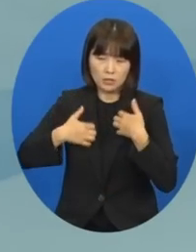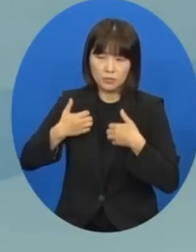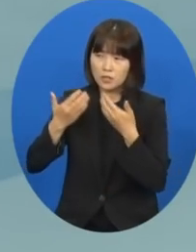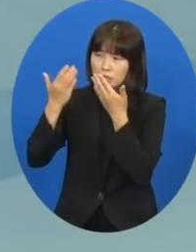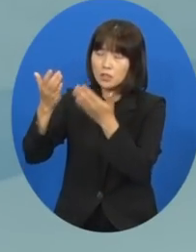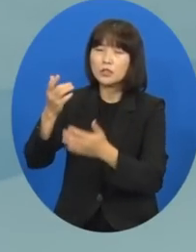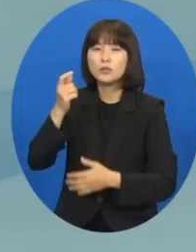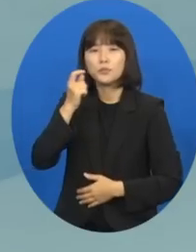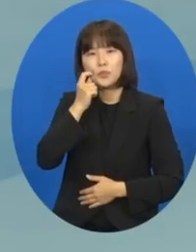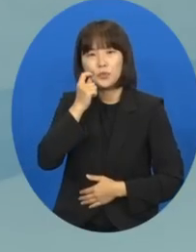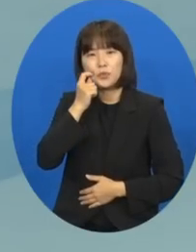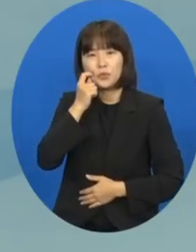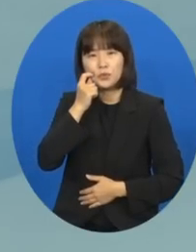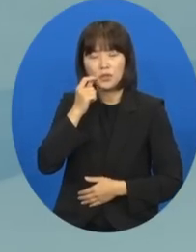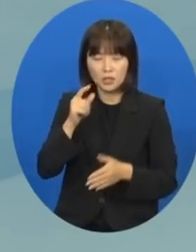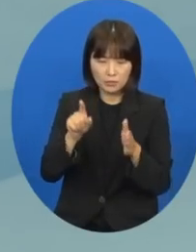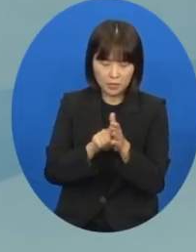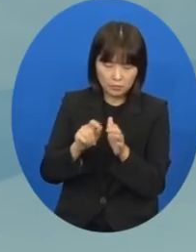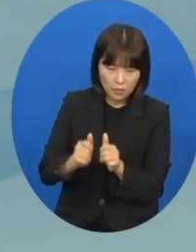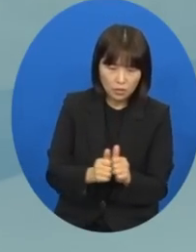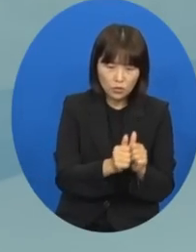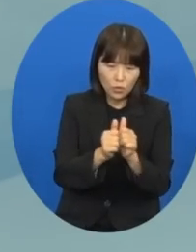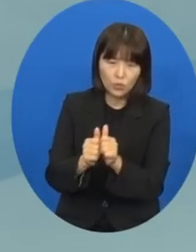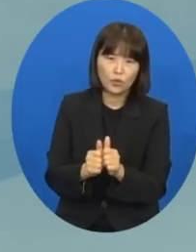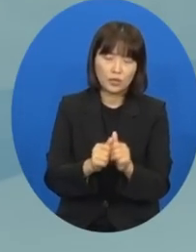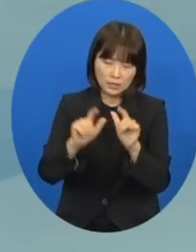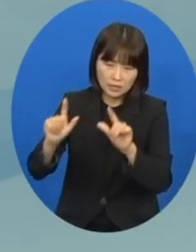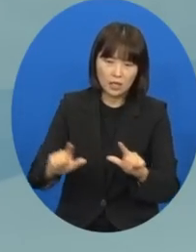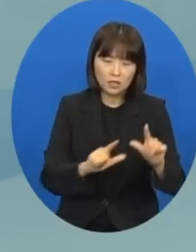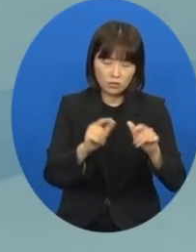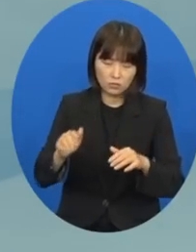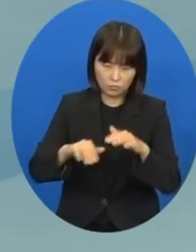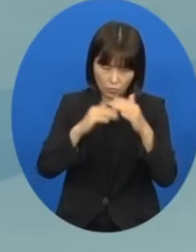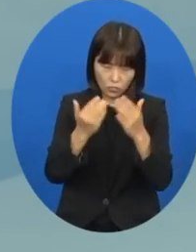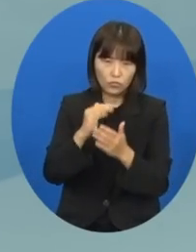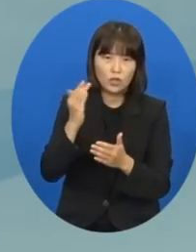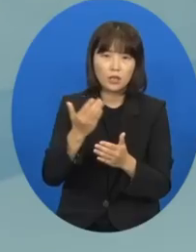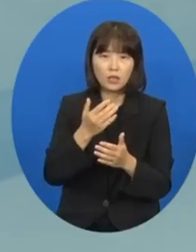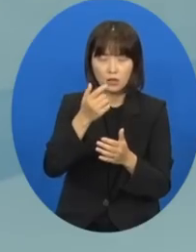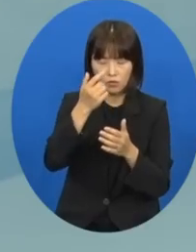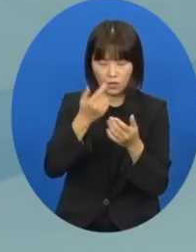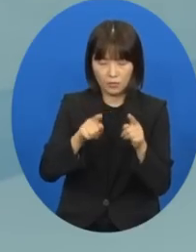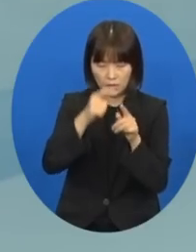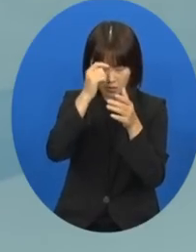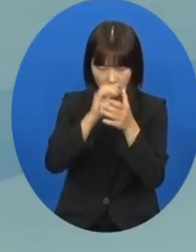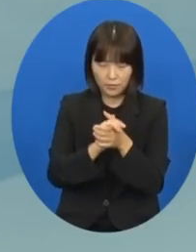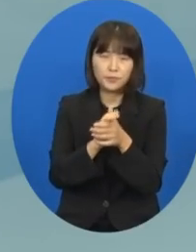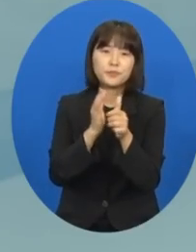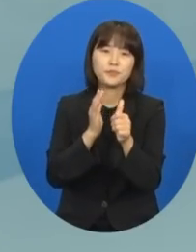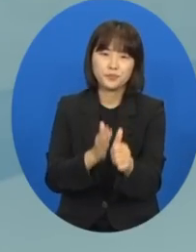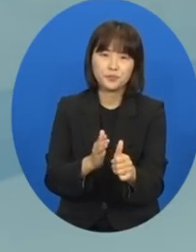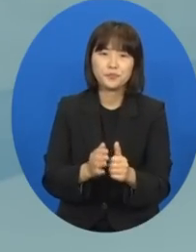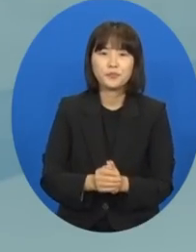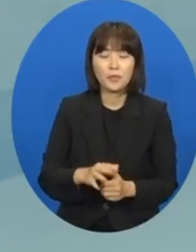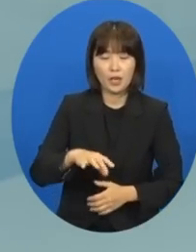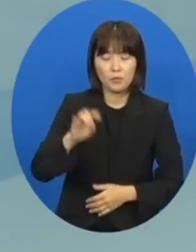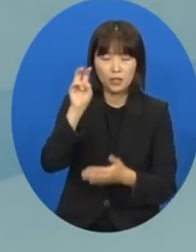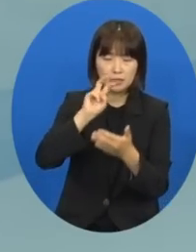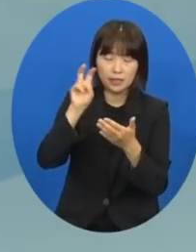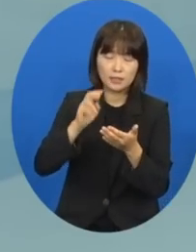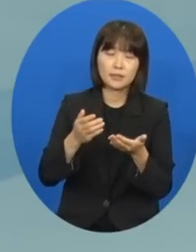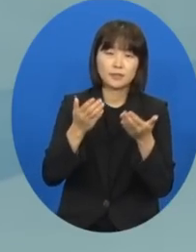주여 그 믿음의 동행을 살아가는 우리 모두가 되게 달라고 우리 함께 이 시간에 우리 기도하면서 나갔으면 좋겠습니다. 우리 먼저 함께 찬양을 할